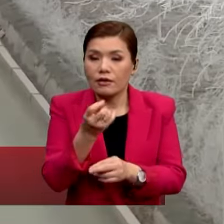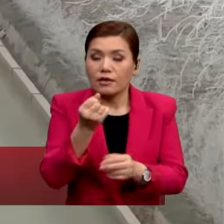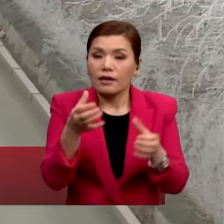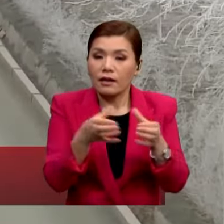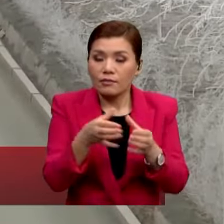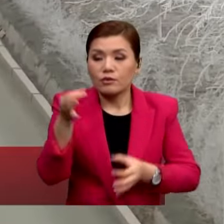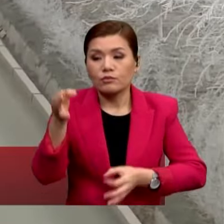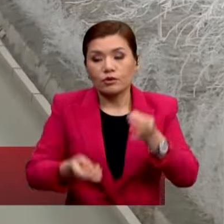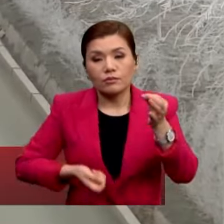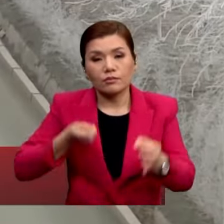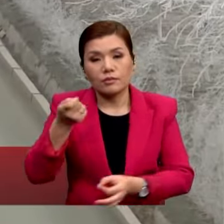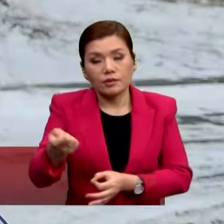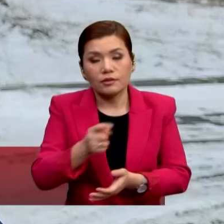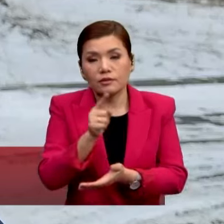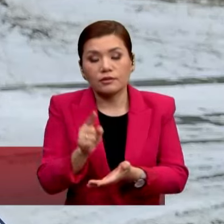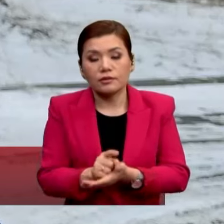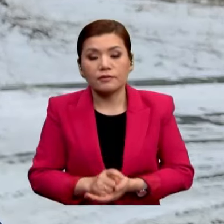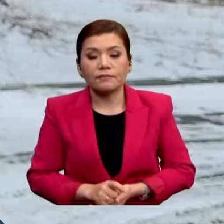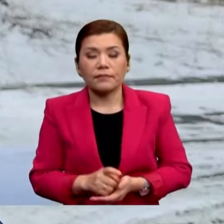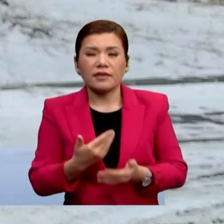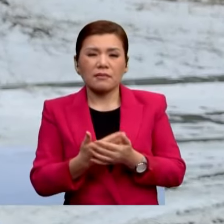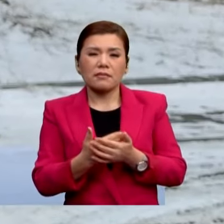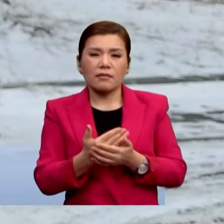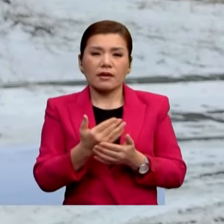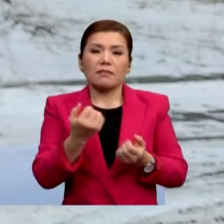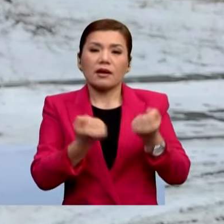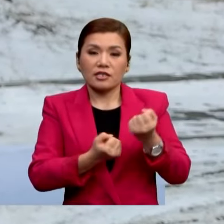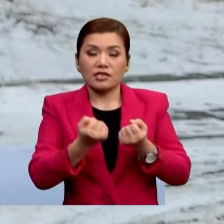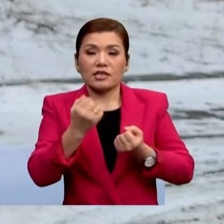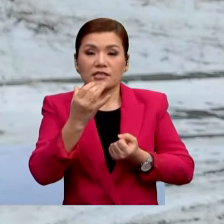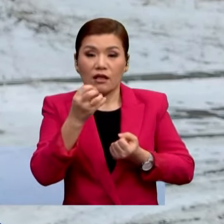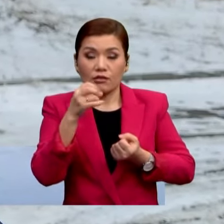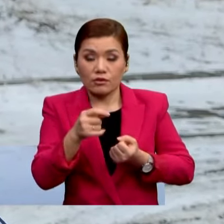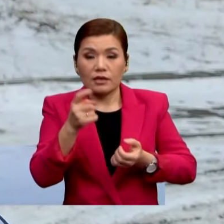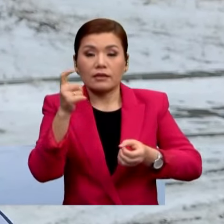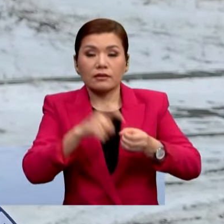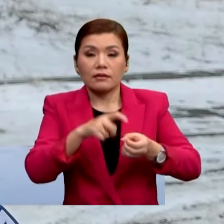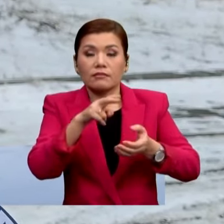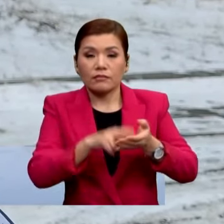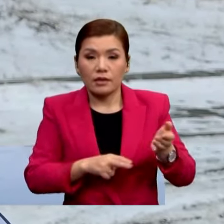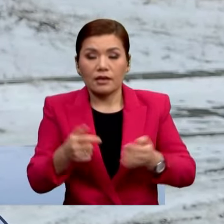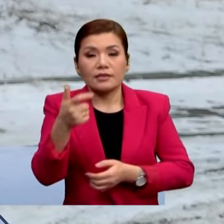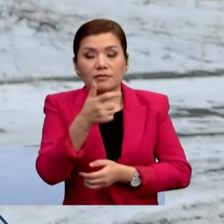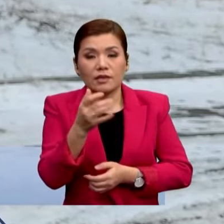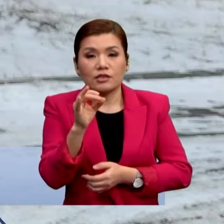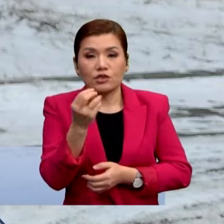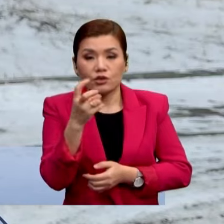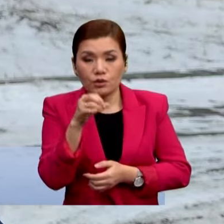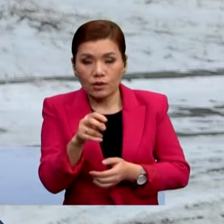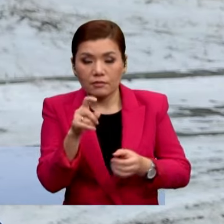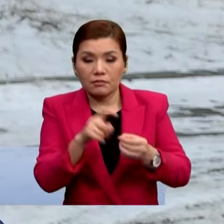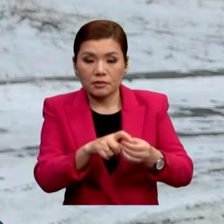компаниясын сотқа беру керектігін айтады. Мен автосалон ол тіркеуге берген ғой. Тіркеген уақытта Атыраудың спецсоны тіркеп